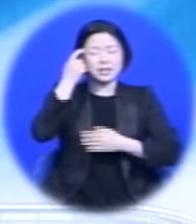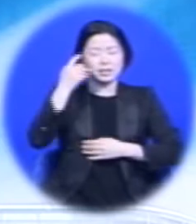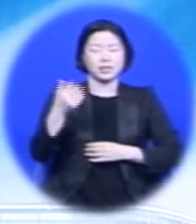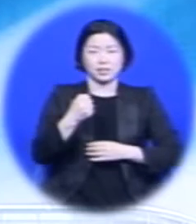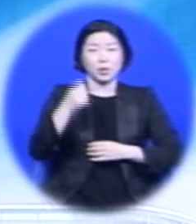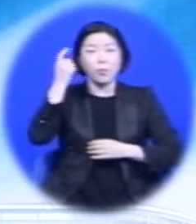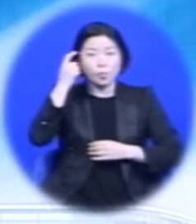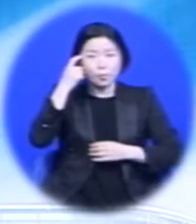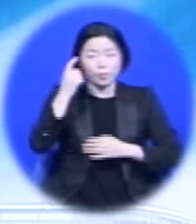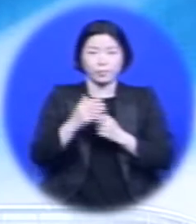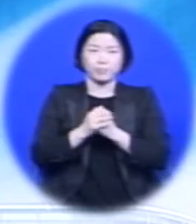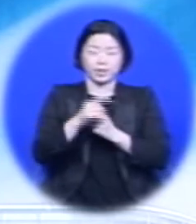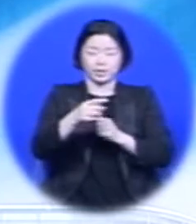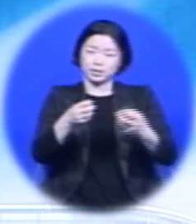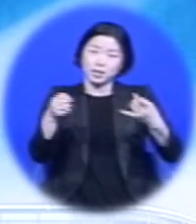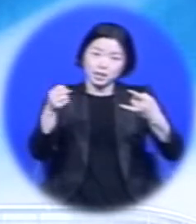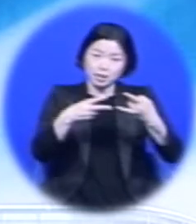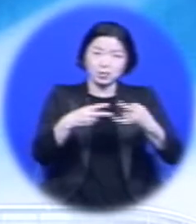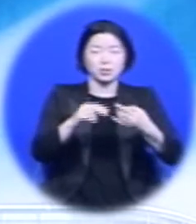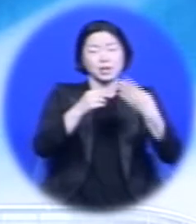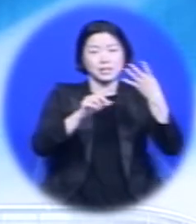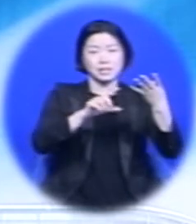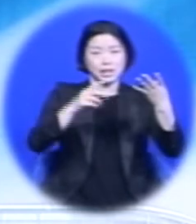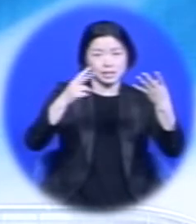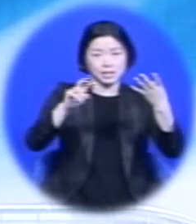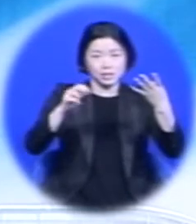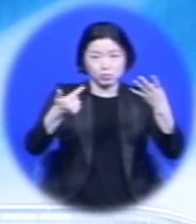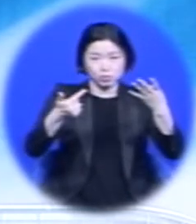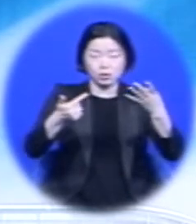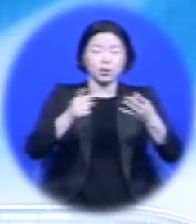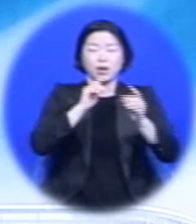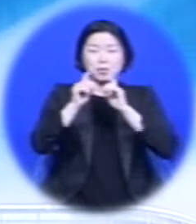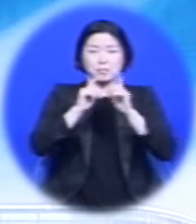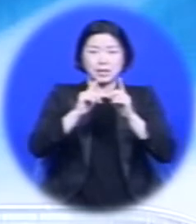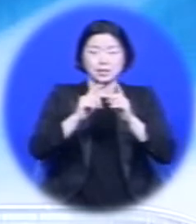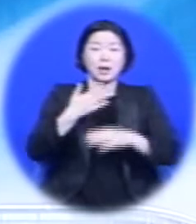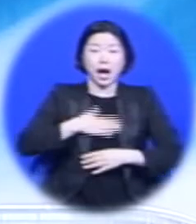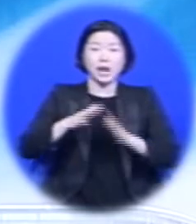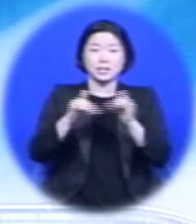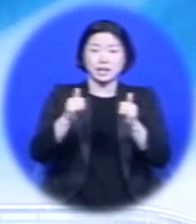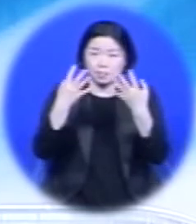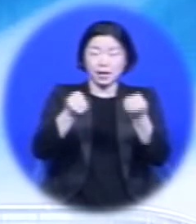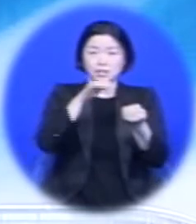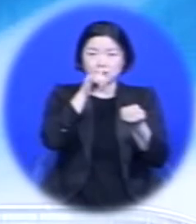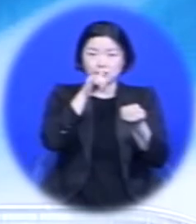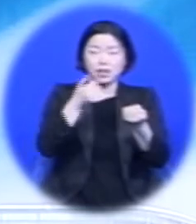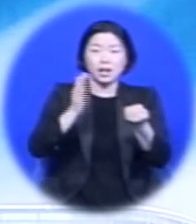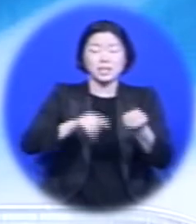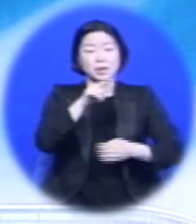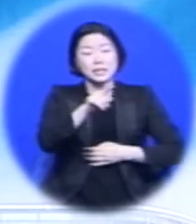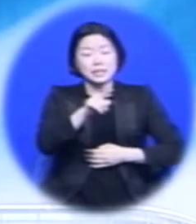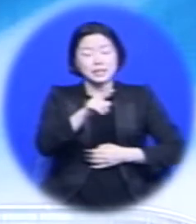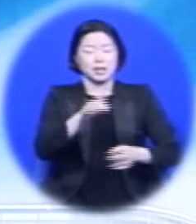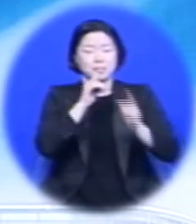왜? 그 에베소서 4장 20절 말씀을 알고 있는 분들은 많지만, 그